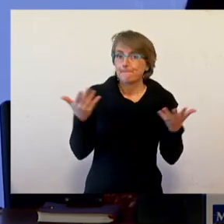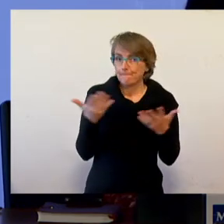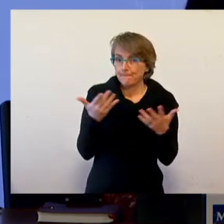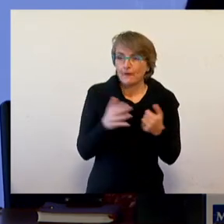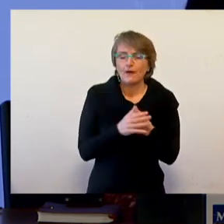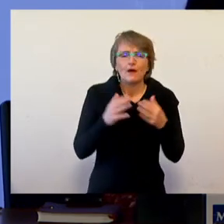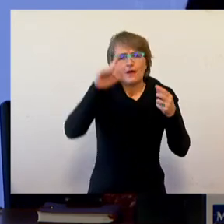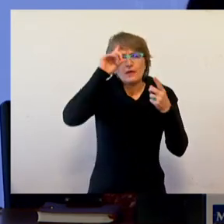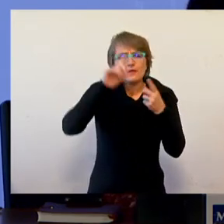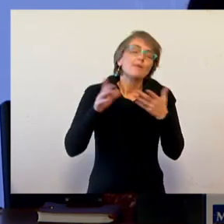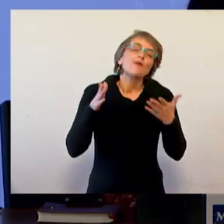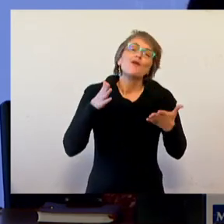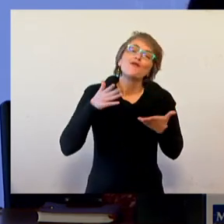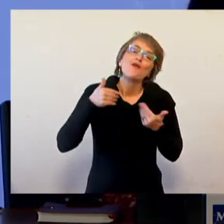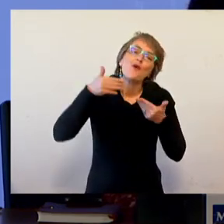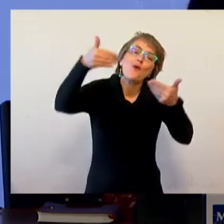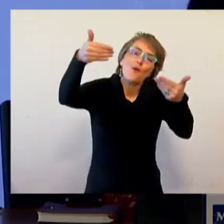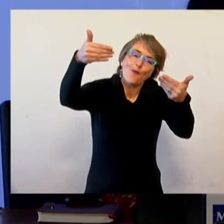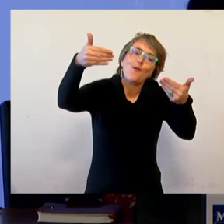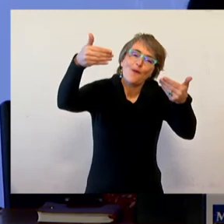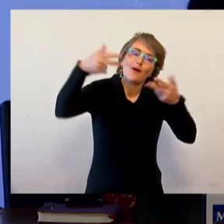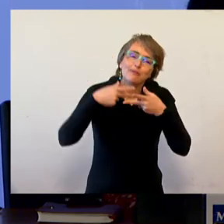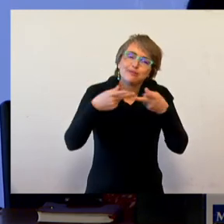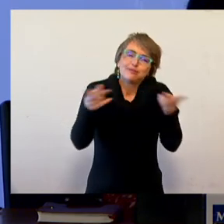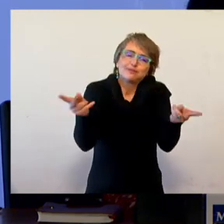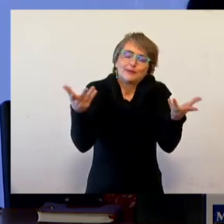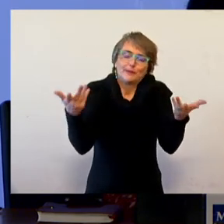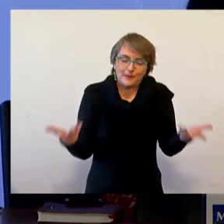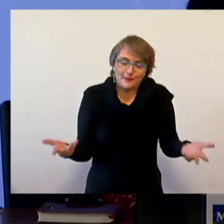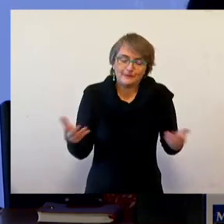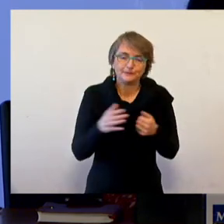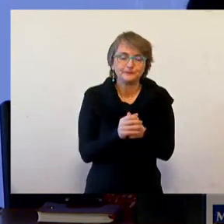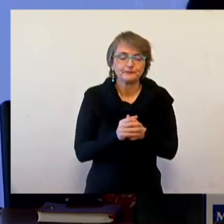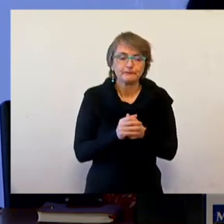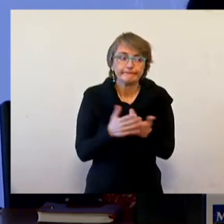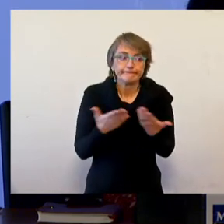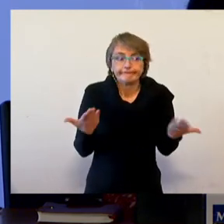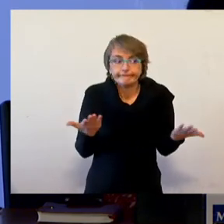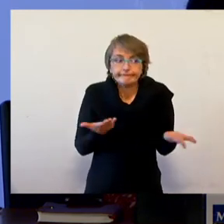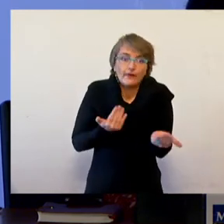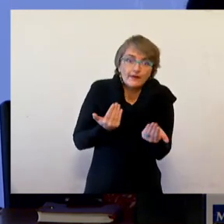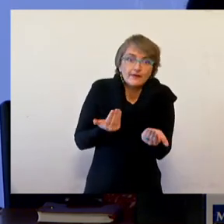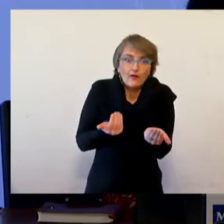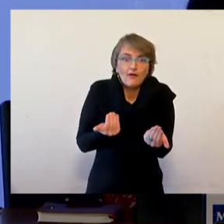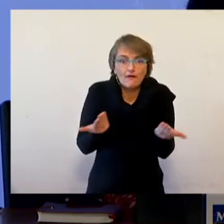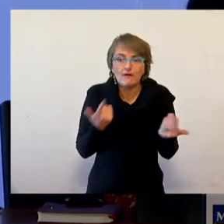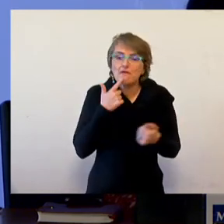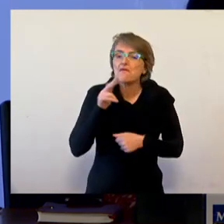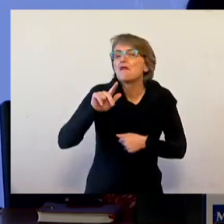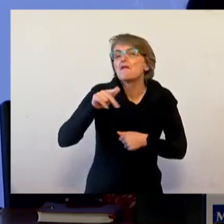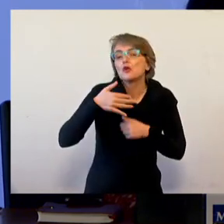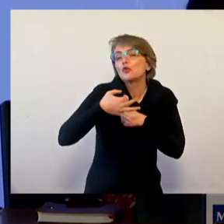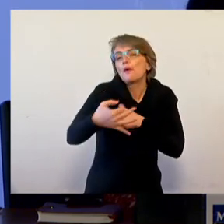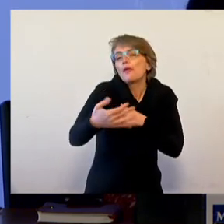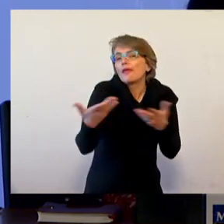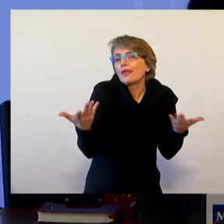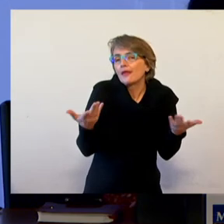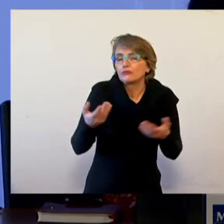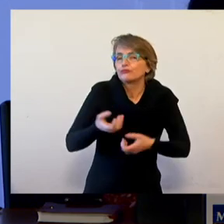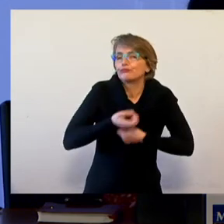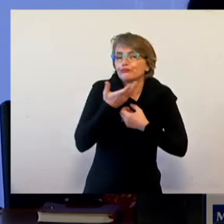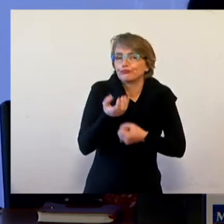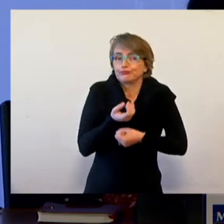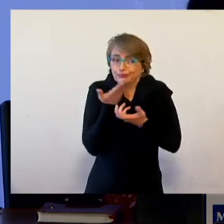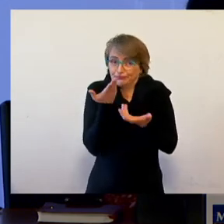sur les vœux, nous attendons, donc m'exprimerai dans les semaines pour voir si